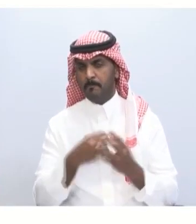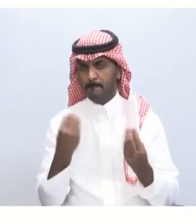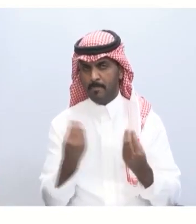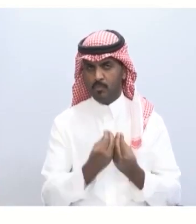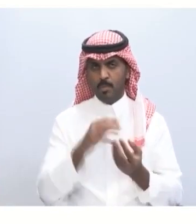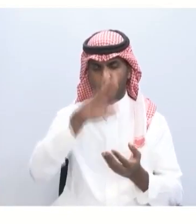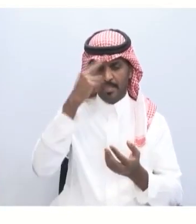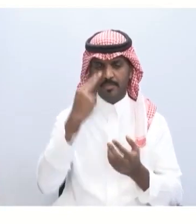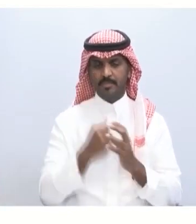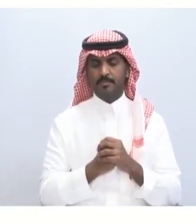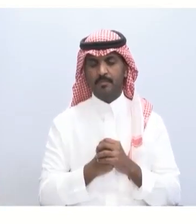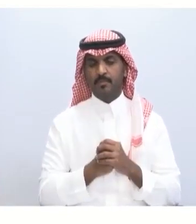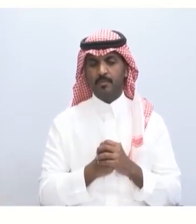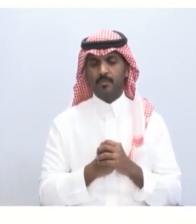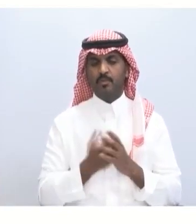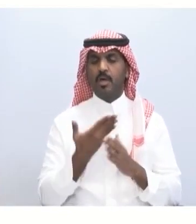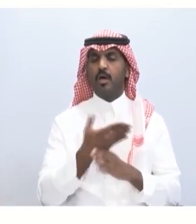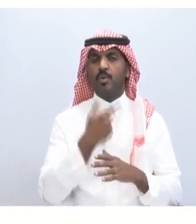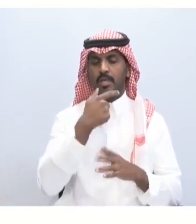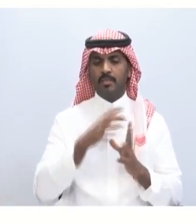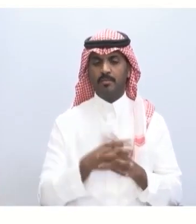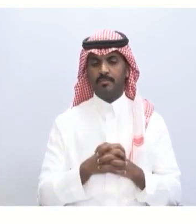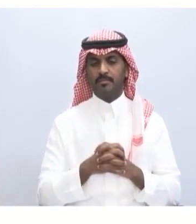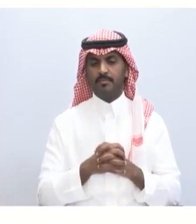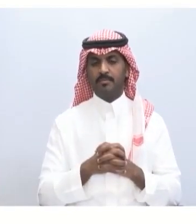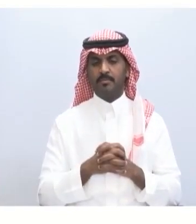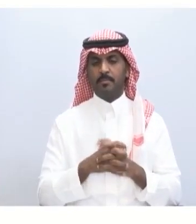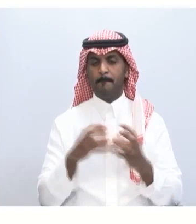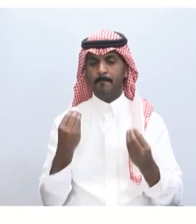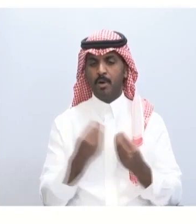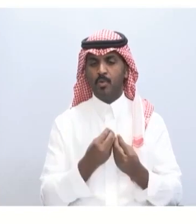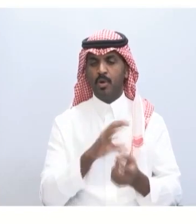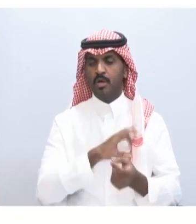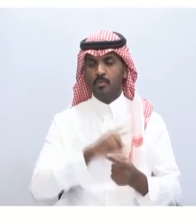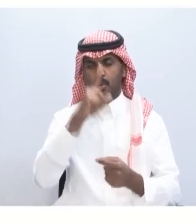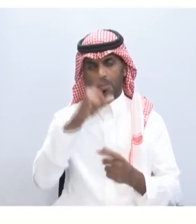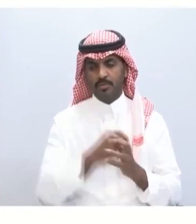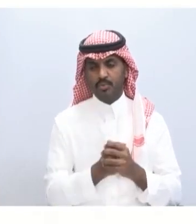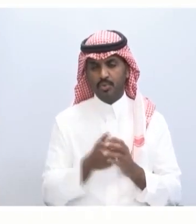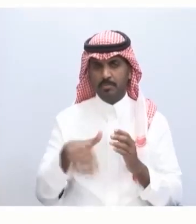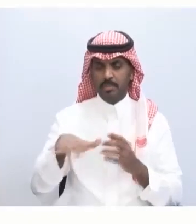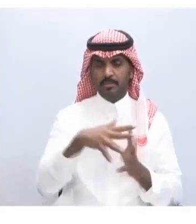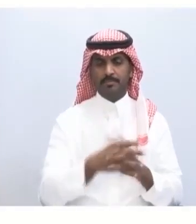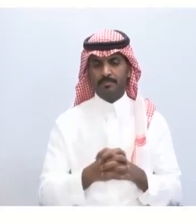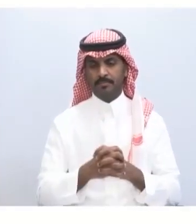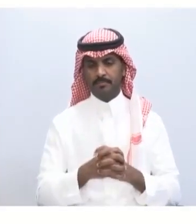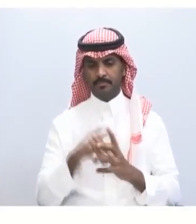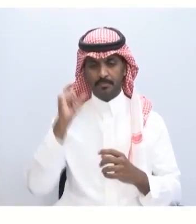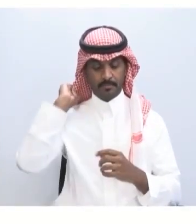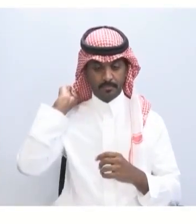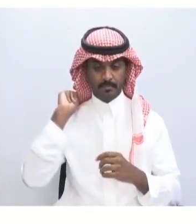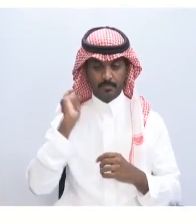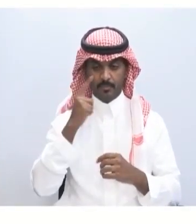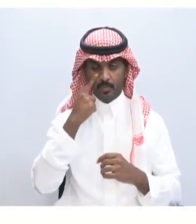الملك عبد العزيز ودخلوا الرياض معه رحمهم الله جميعا